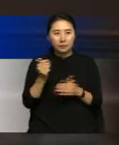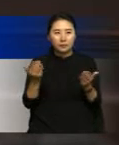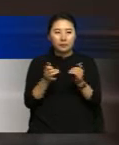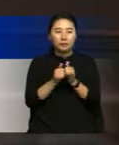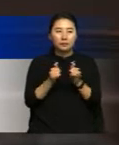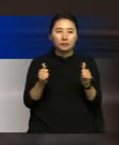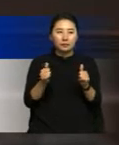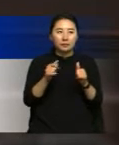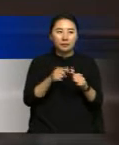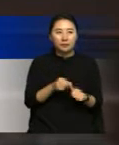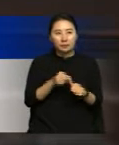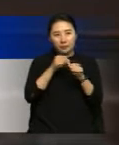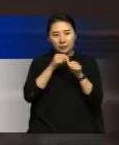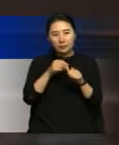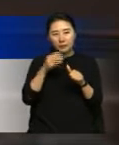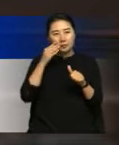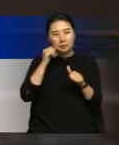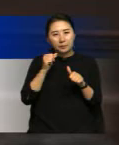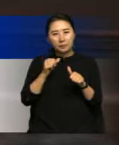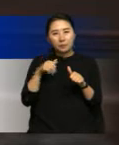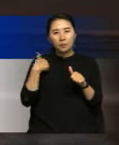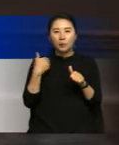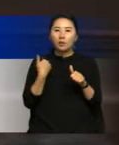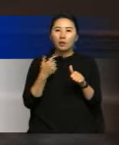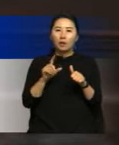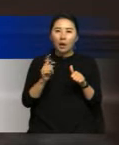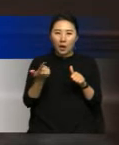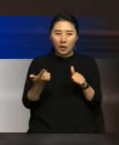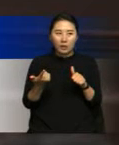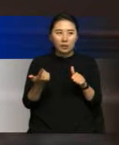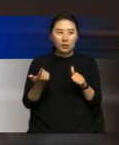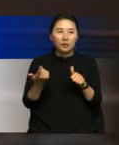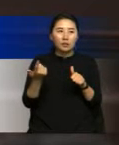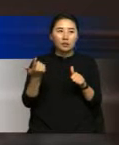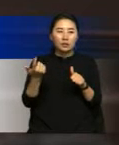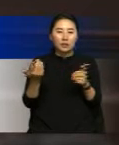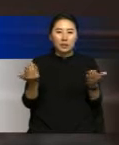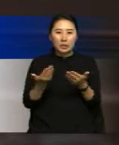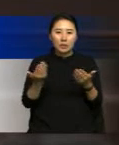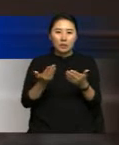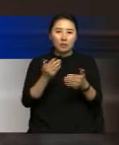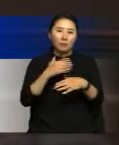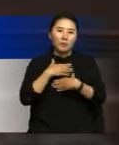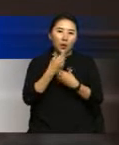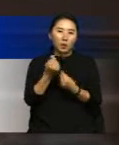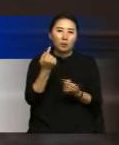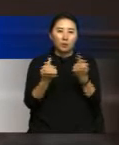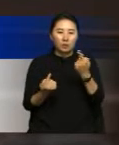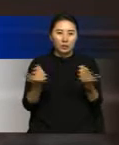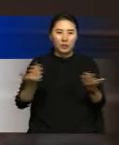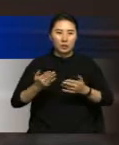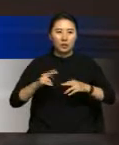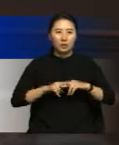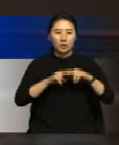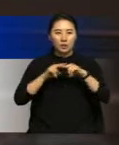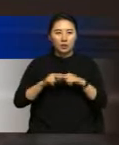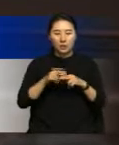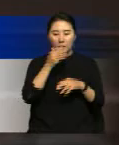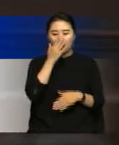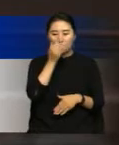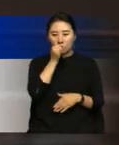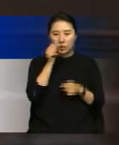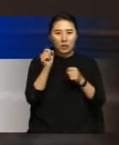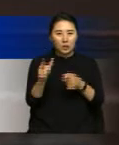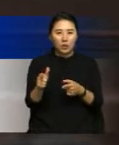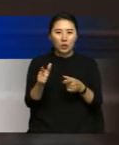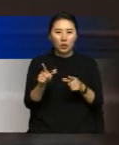인력이 재채용에 유리하다는 것을 모르는 말은 아닙니다. 실무적 편의보다 더 중요한 것은 일자리 일할 수 있는